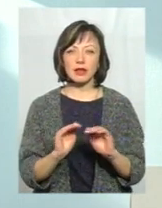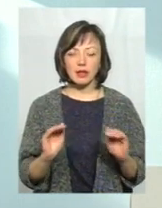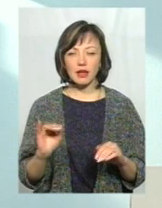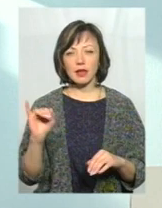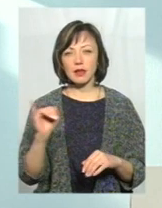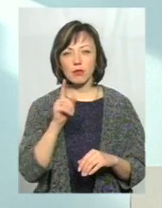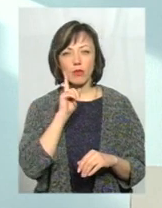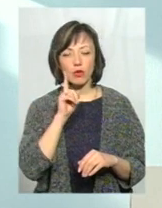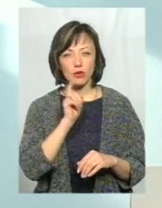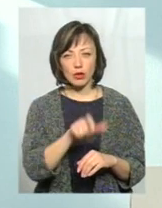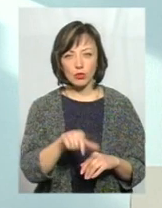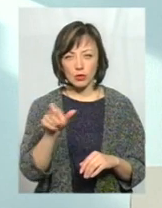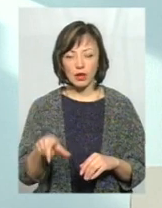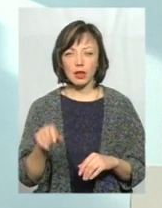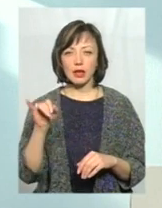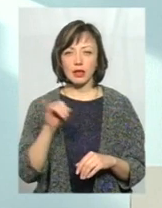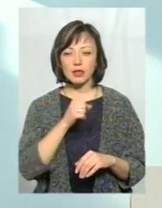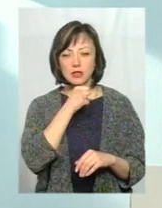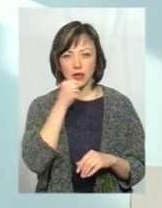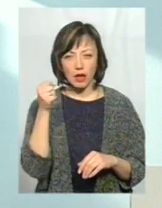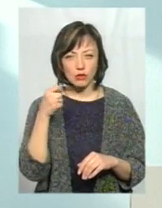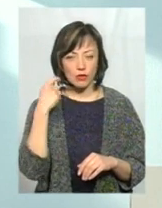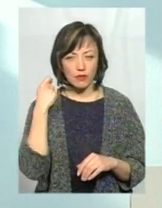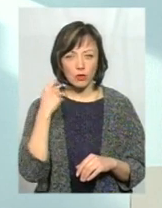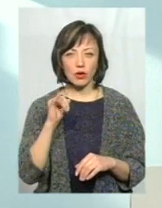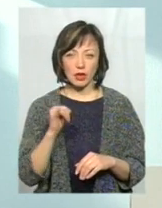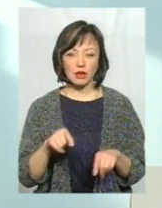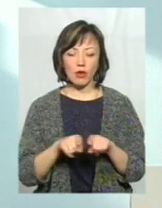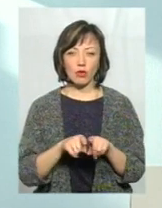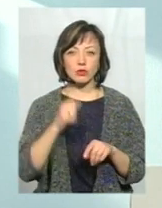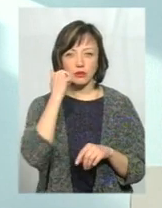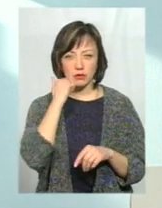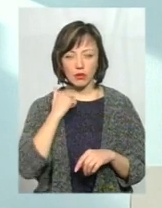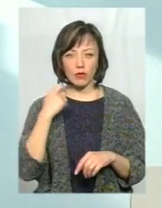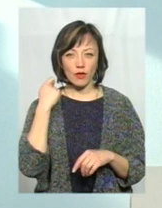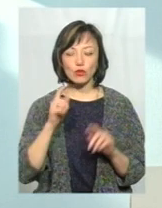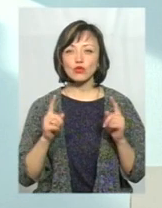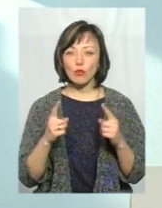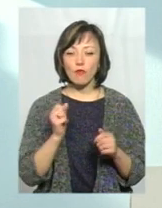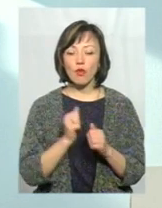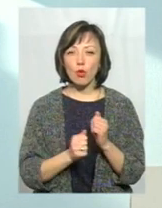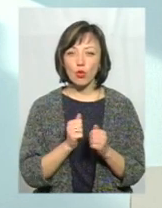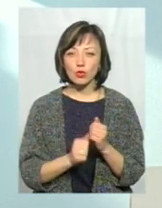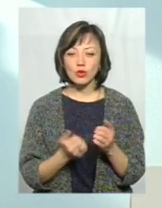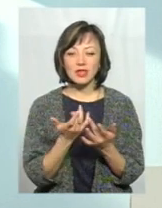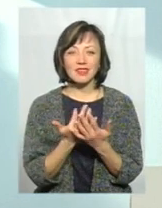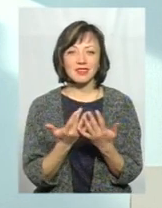і молодих людей, осіб, і зрілого віку, і також похилого віку. Чому? У кожного